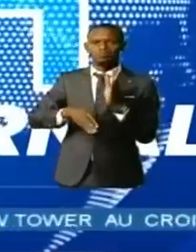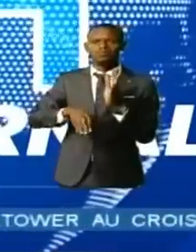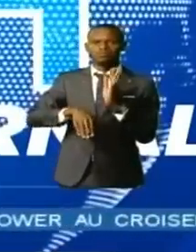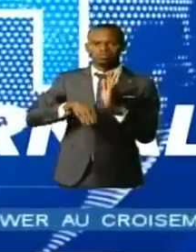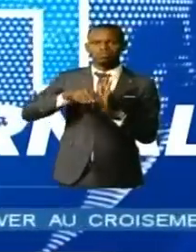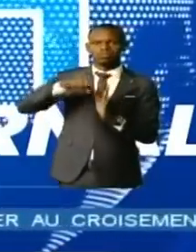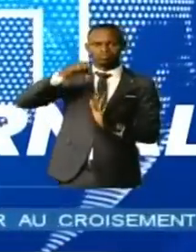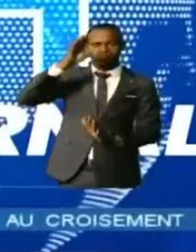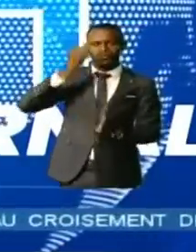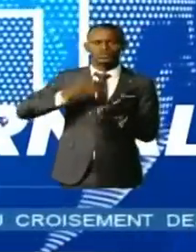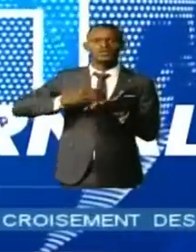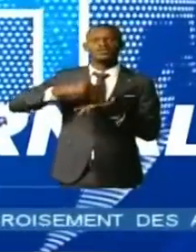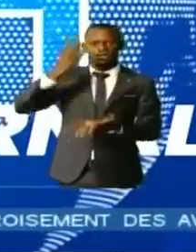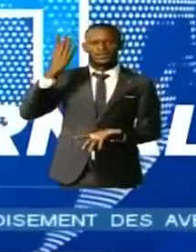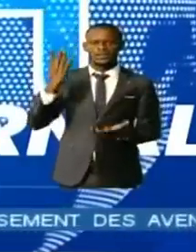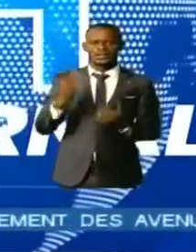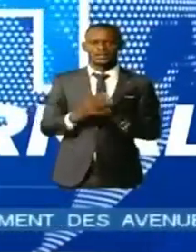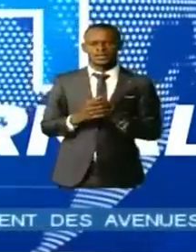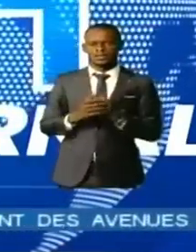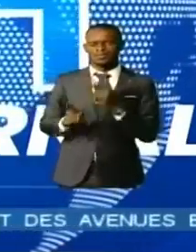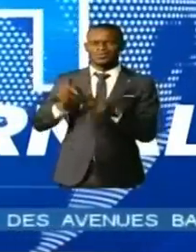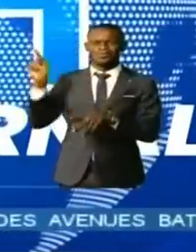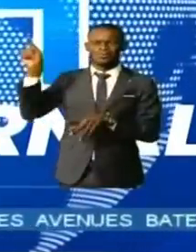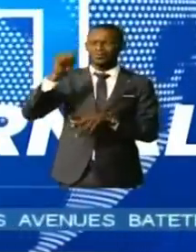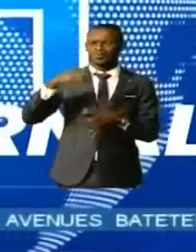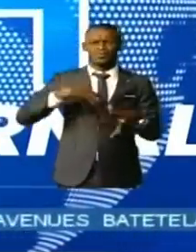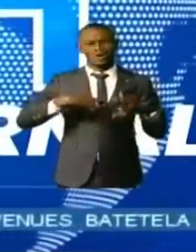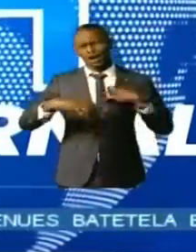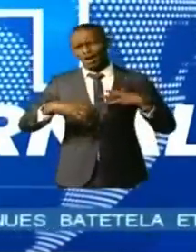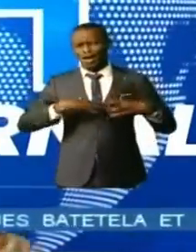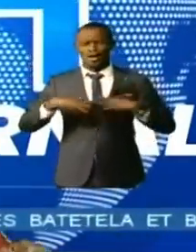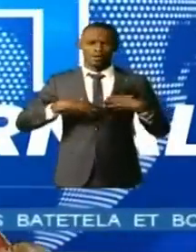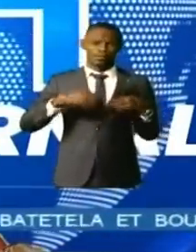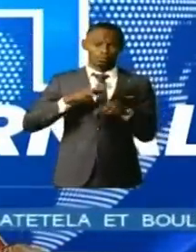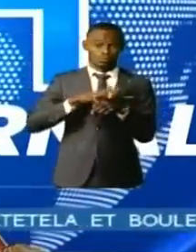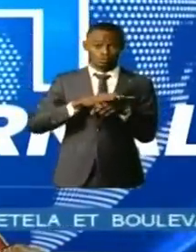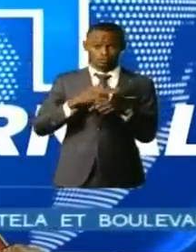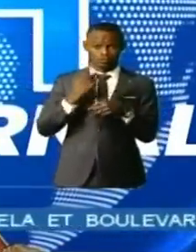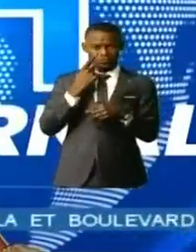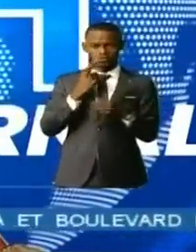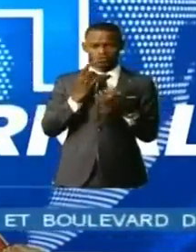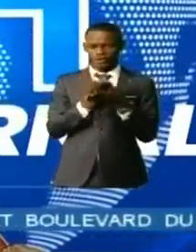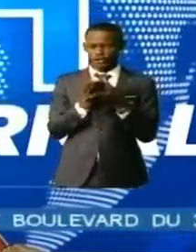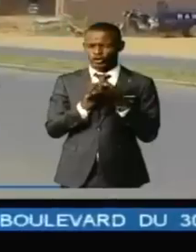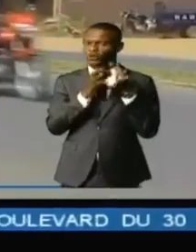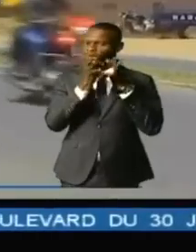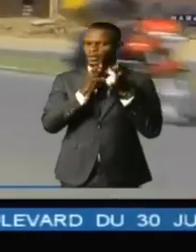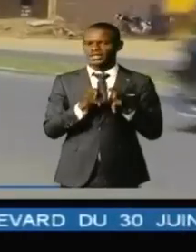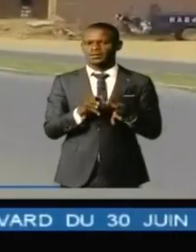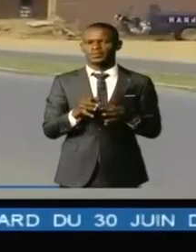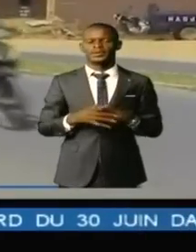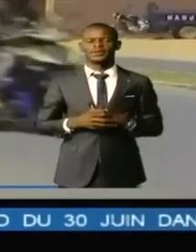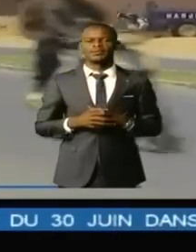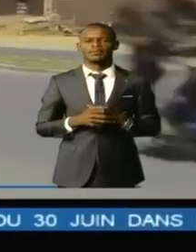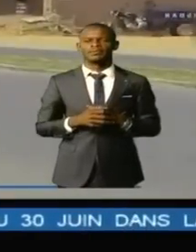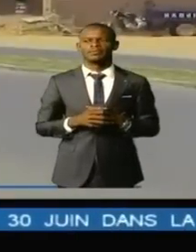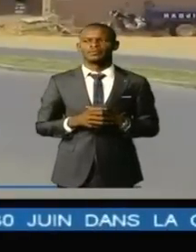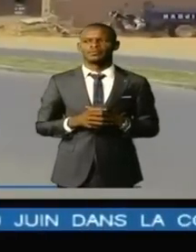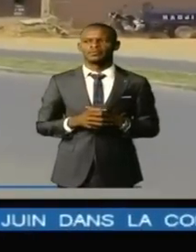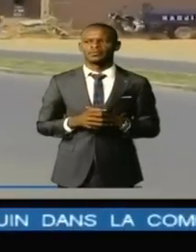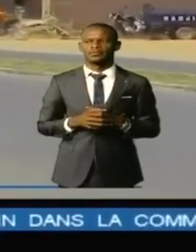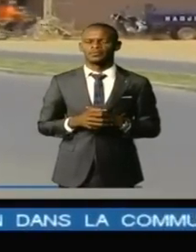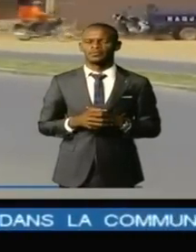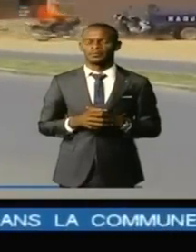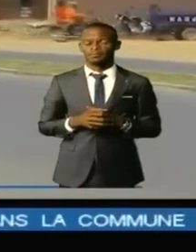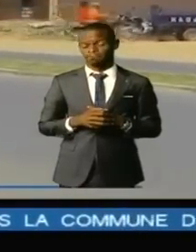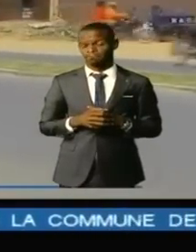gouvernement central. Une situation qui pèse déjà dans les ménages. Suivez ce dossier de la rédaction. Depuis plus d'un mois que la population